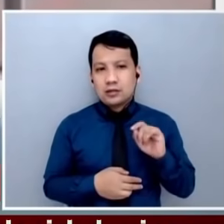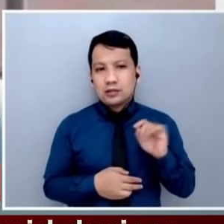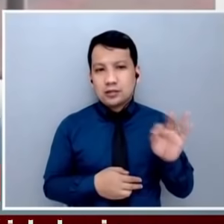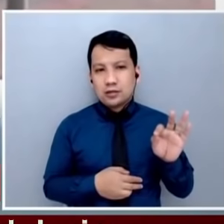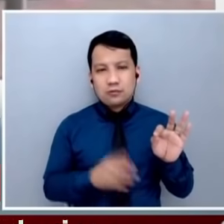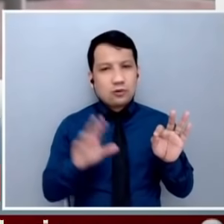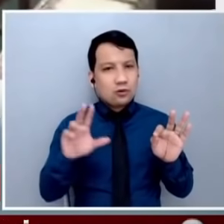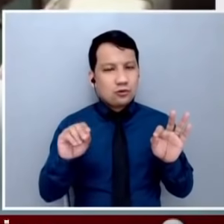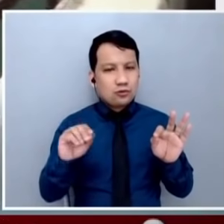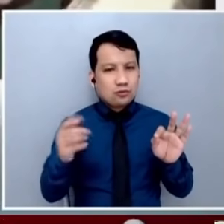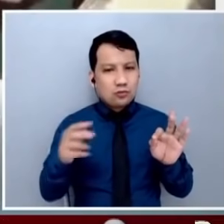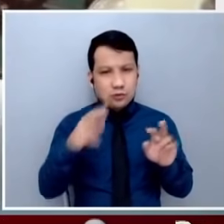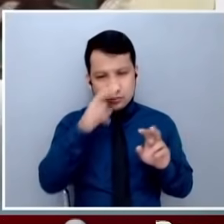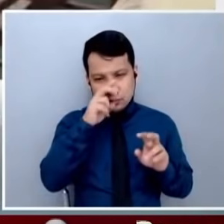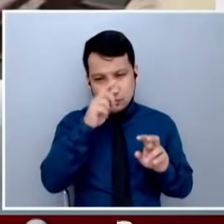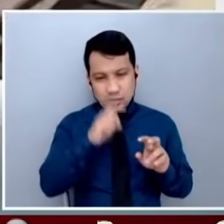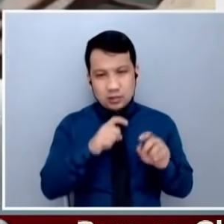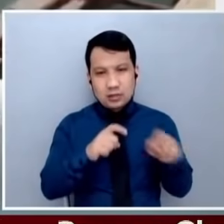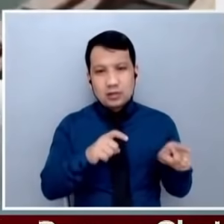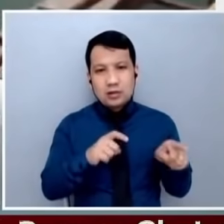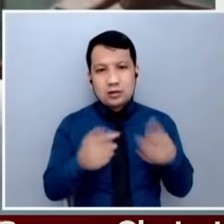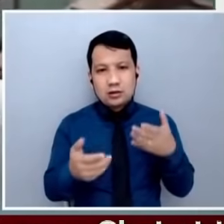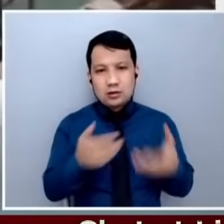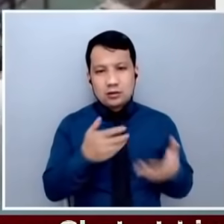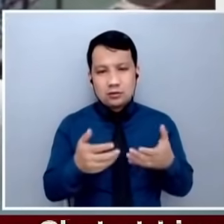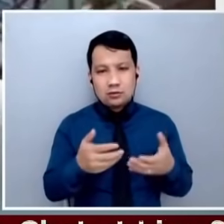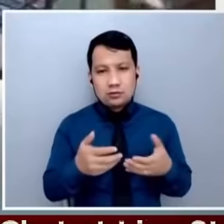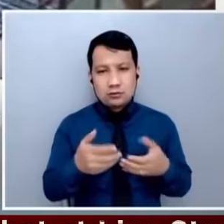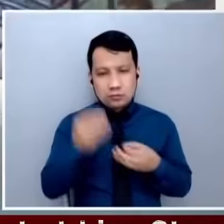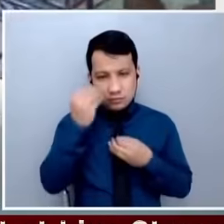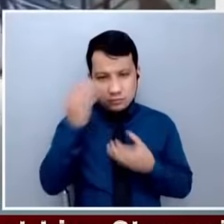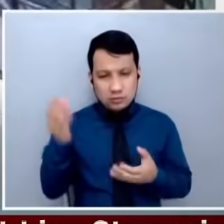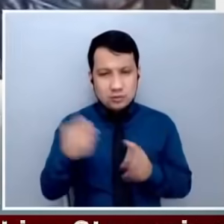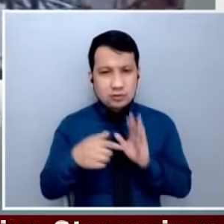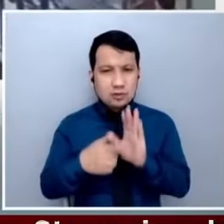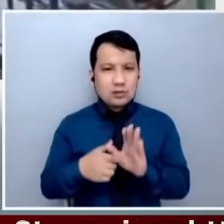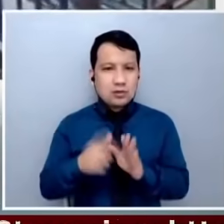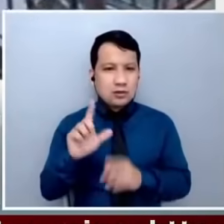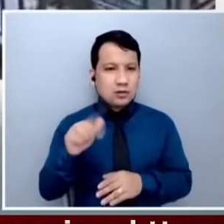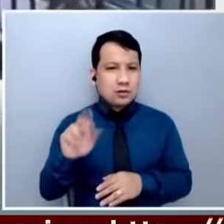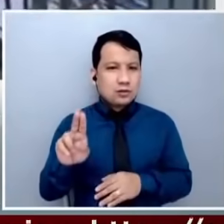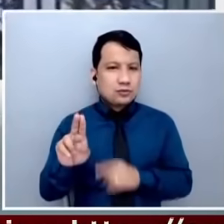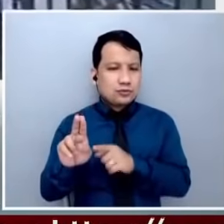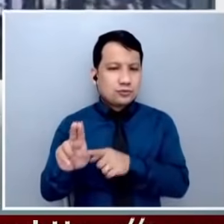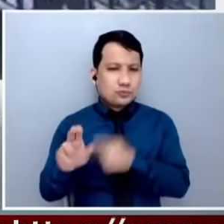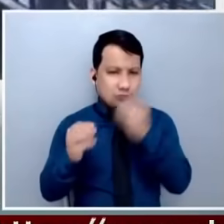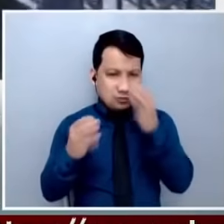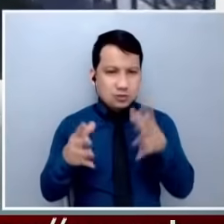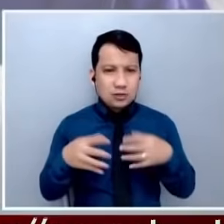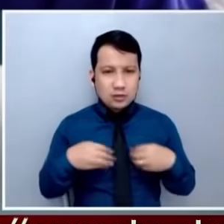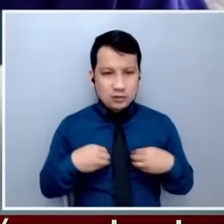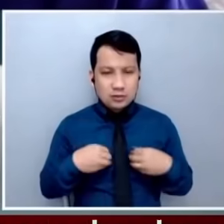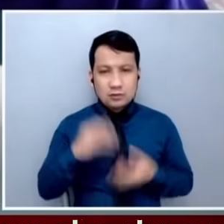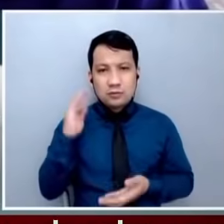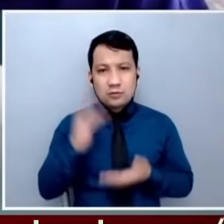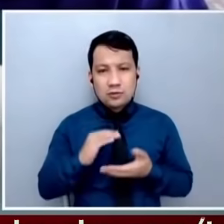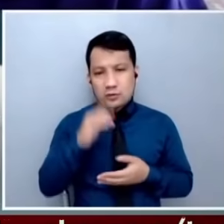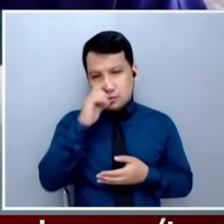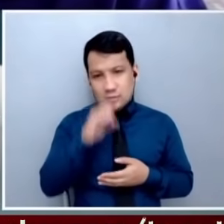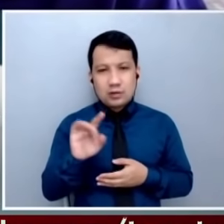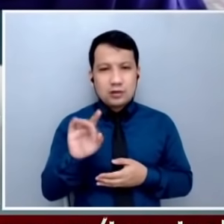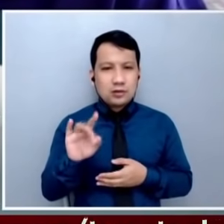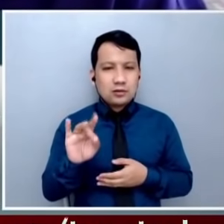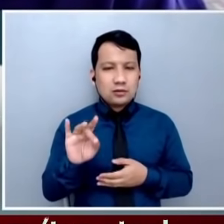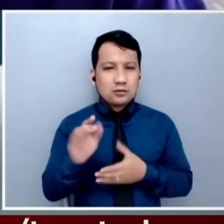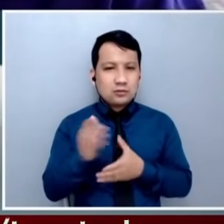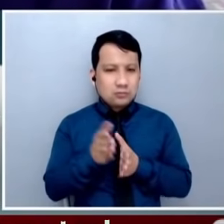age restrictions, but biglang the LGU is not comfortable in accepting below 18. You'll just make it a